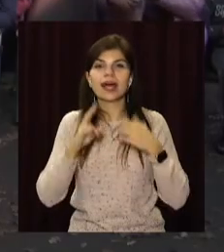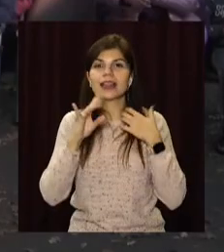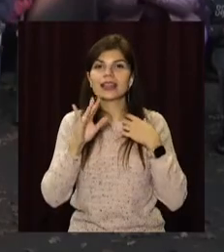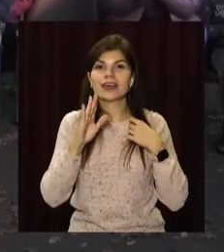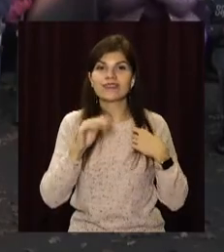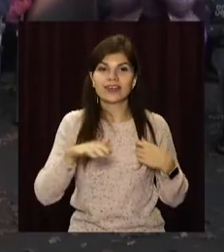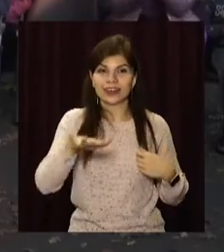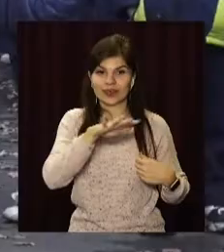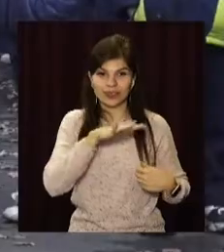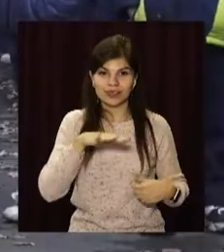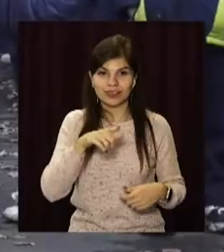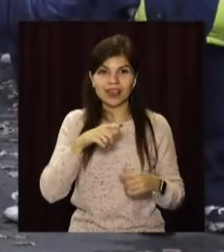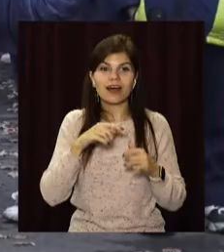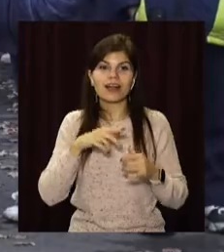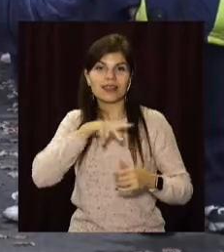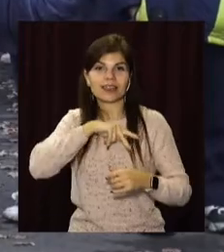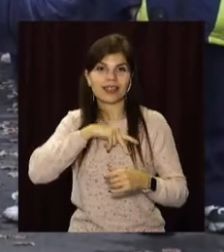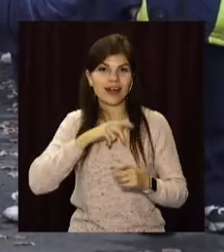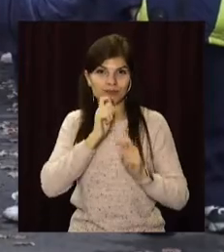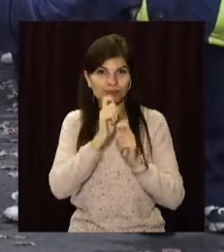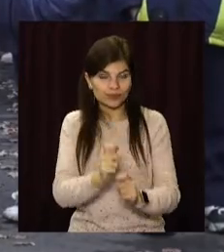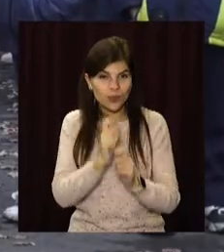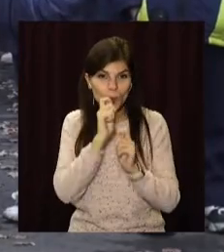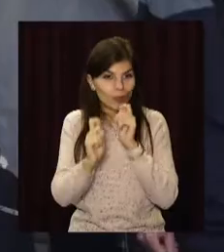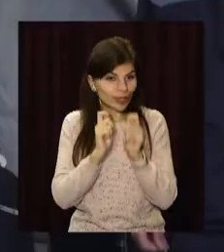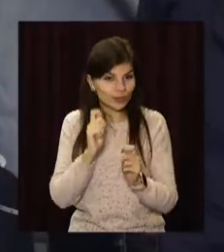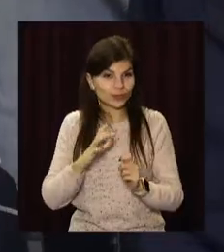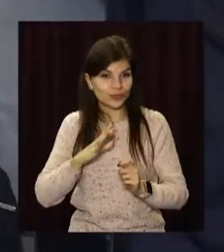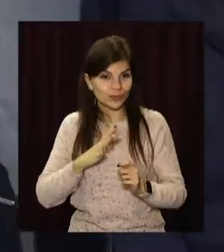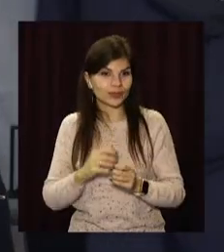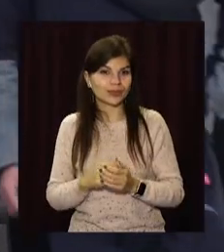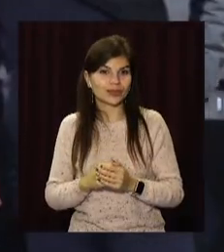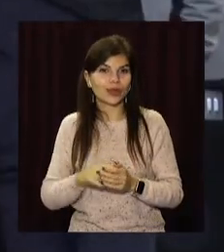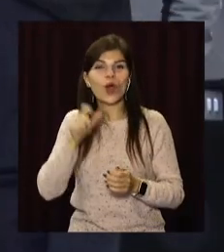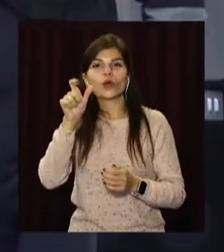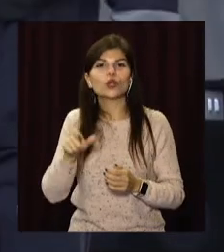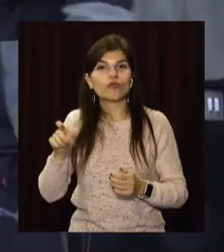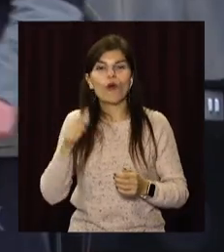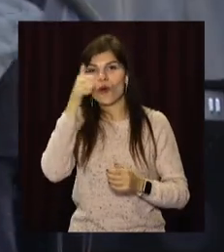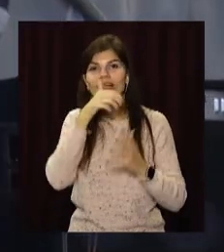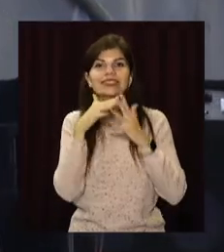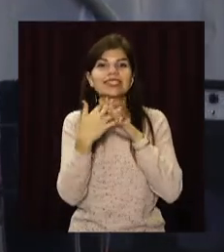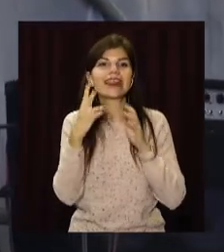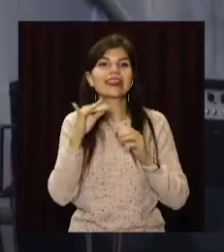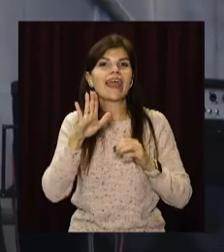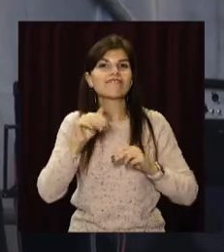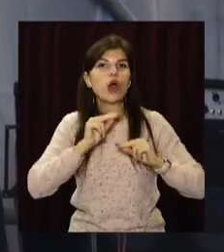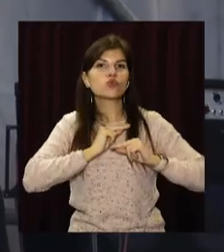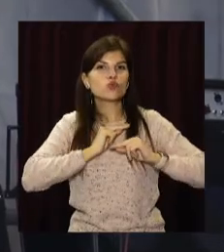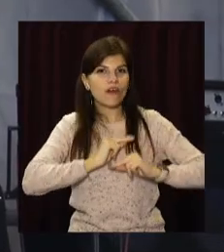Нивотрудівчан, які розвивають громаду, нагородили грамотами, вручили подарунки. Люди року села Нива Трудова!